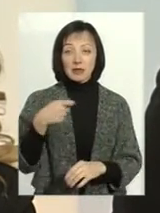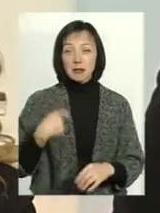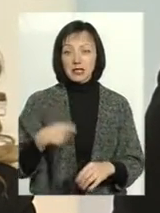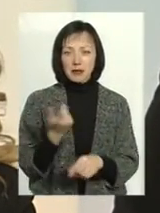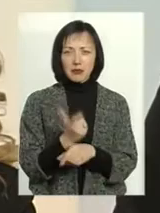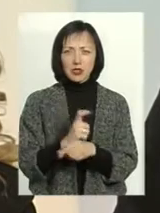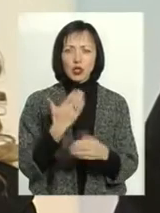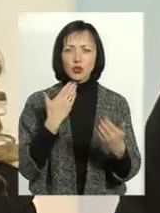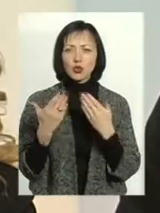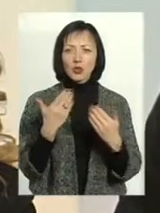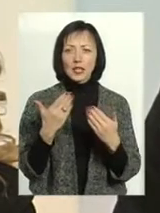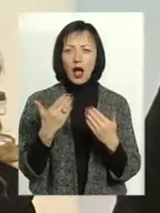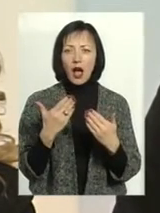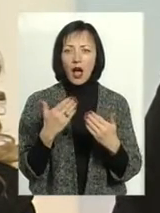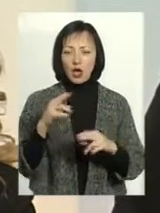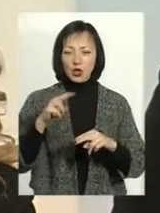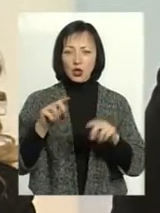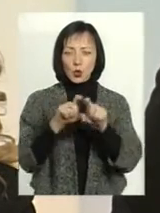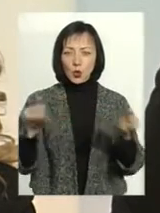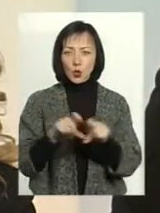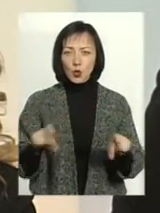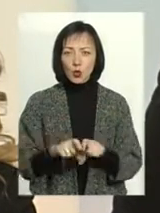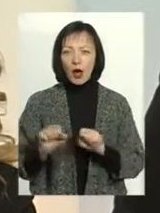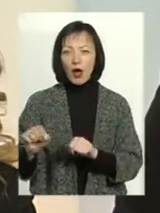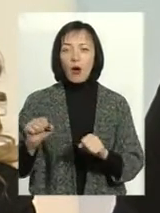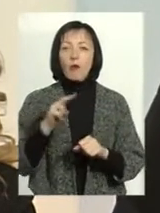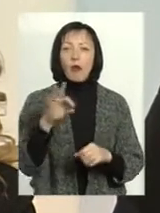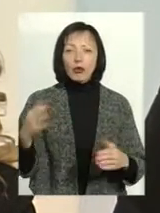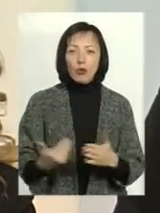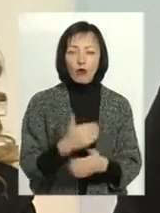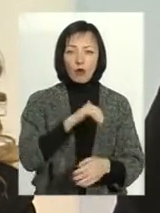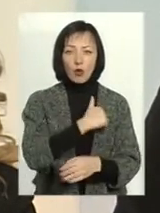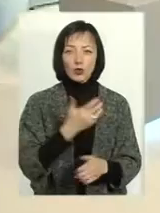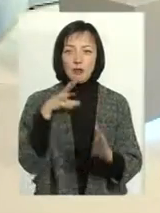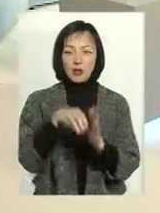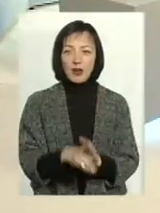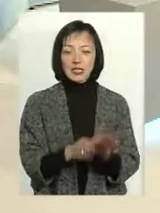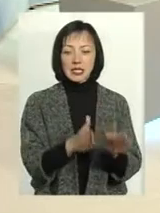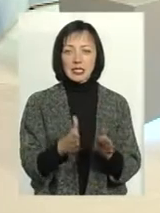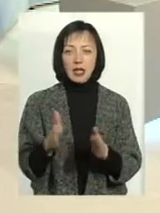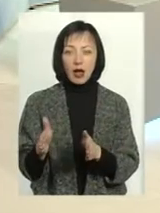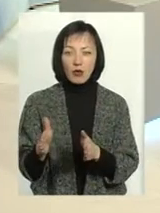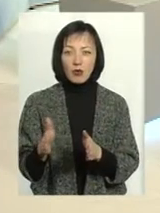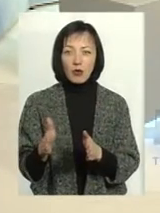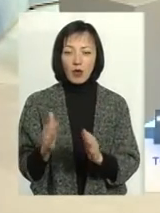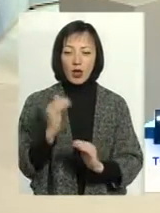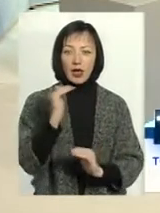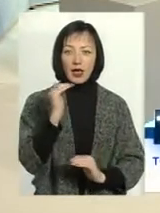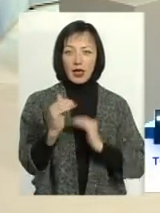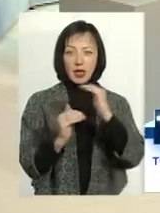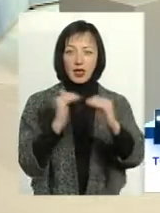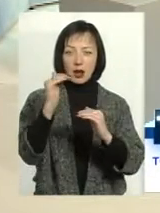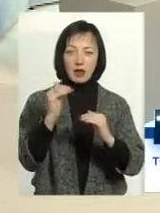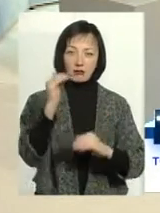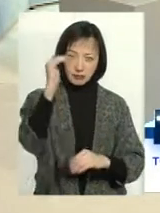більше стосується структури адвокатури. По-новому хочуть запровадити систему ієрархії, починаючи